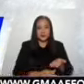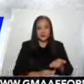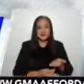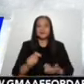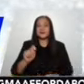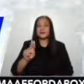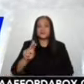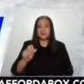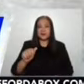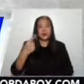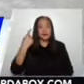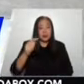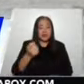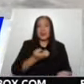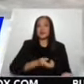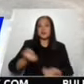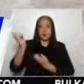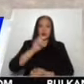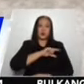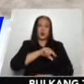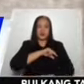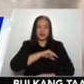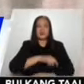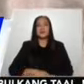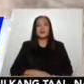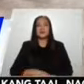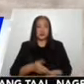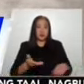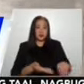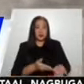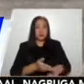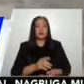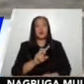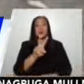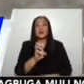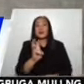pang-export na tuna. At yung hindi naman, nasa 260 pesos lang ang per kilo.